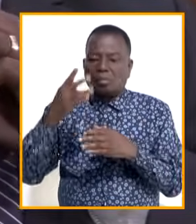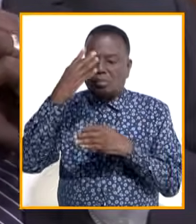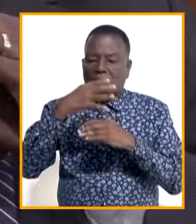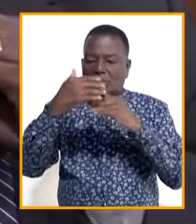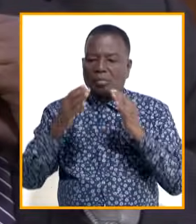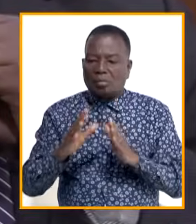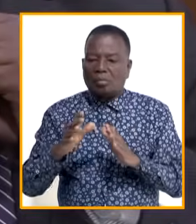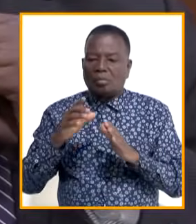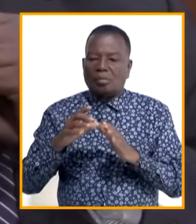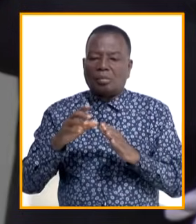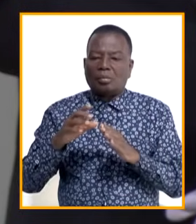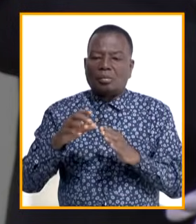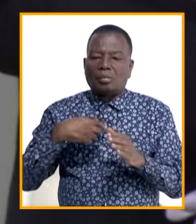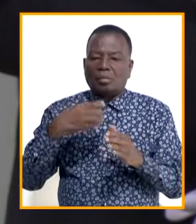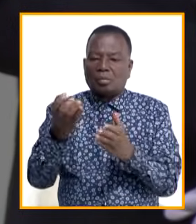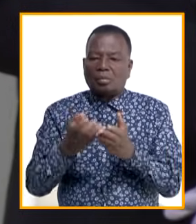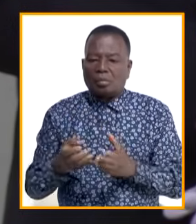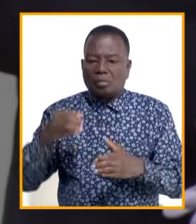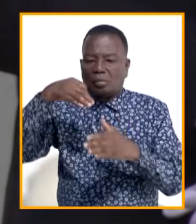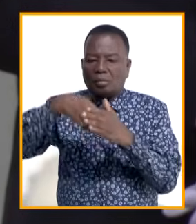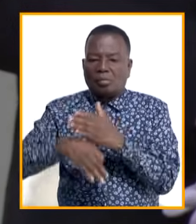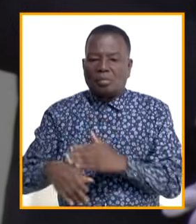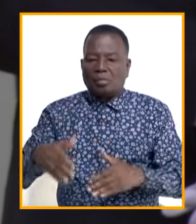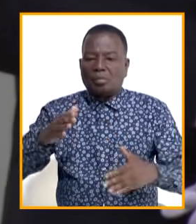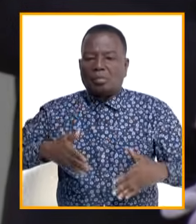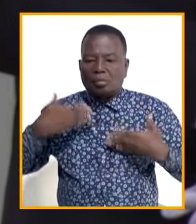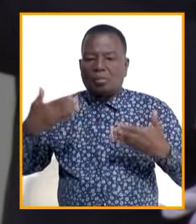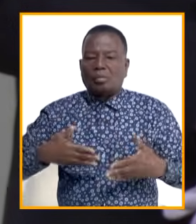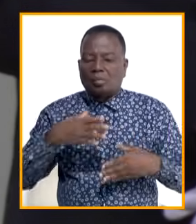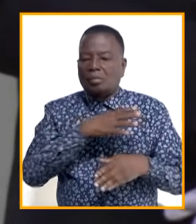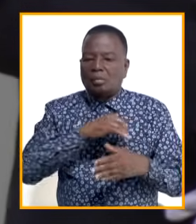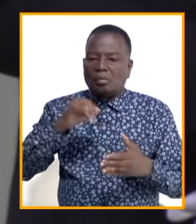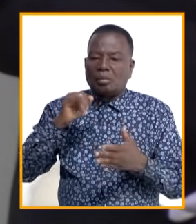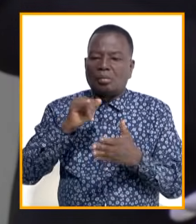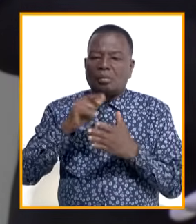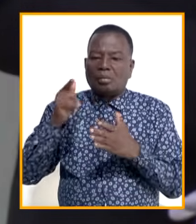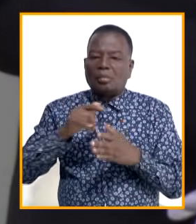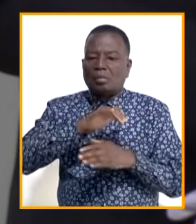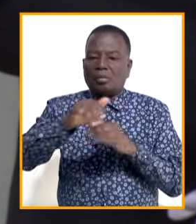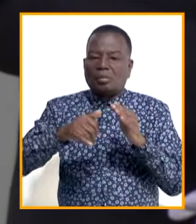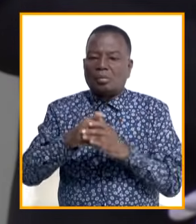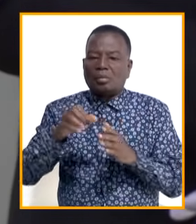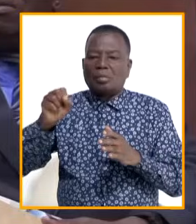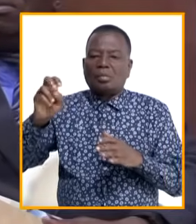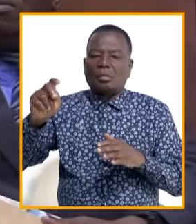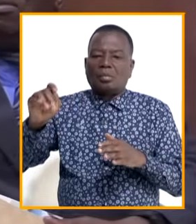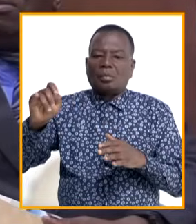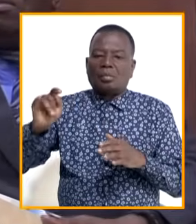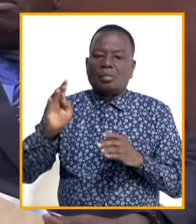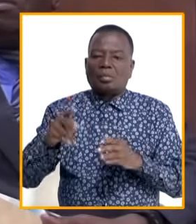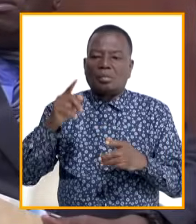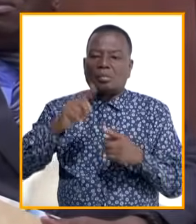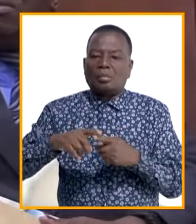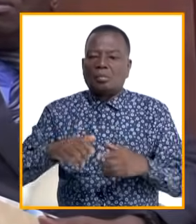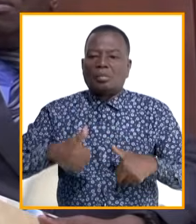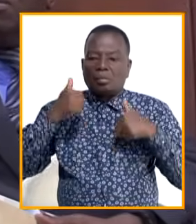pays. Je voudrais exprimer ma profonde gratitude, ainsi que celle de l'ensemble des sénateurs, à son Excellence